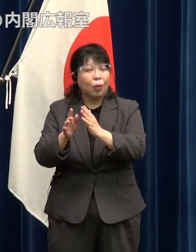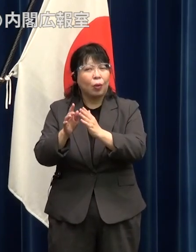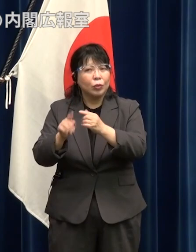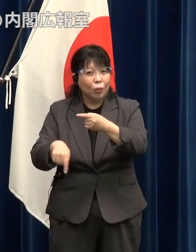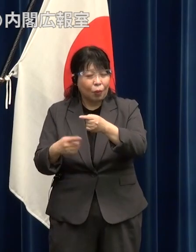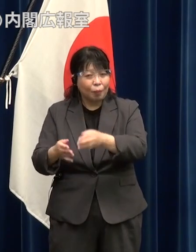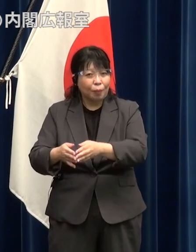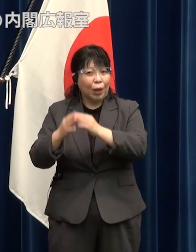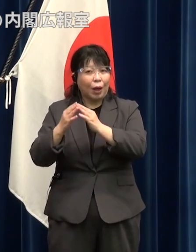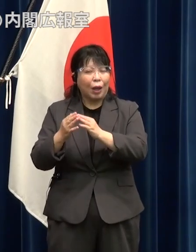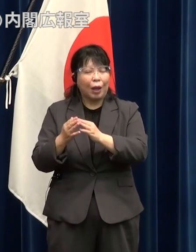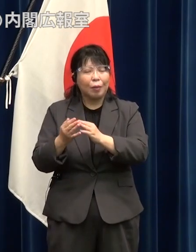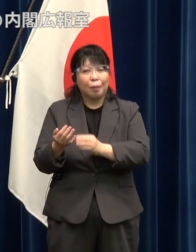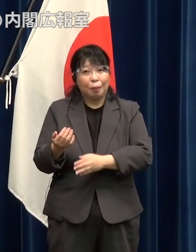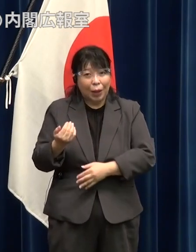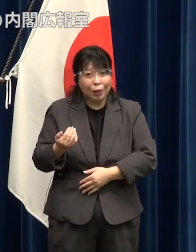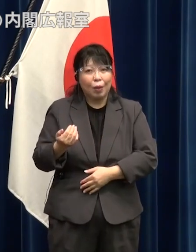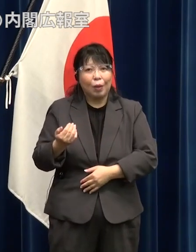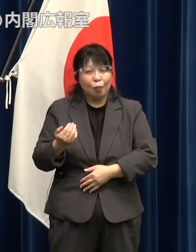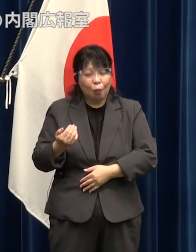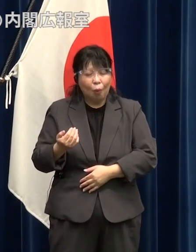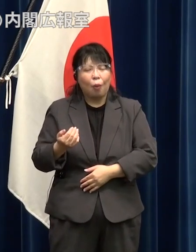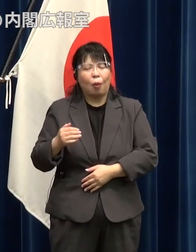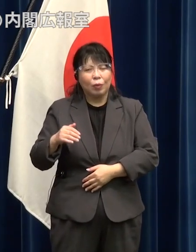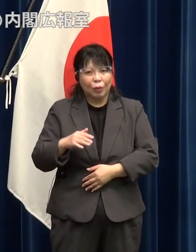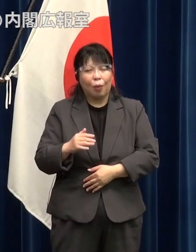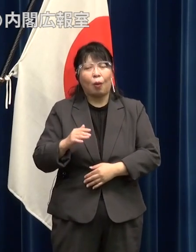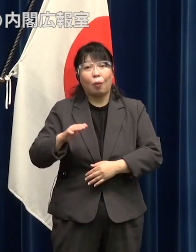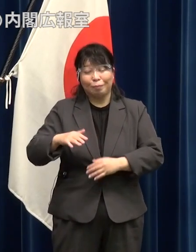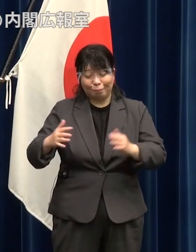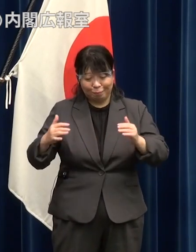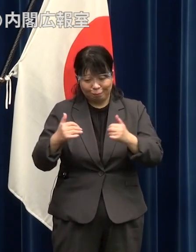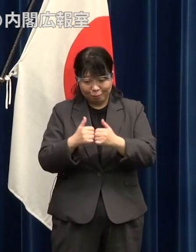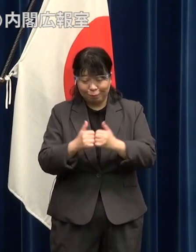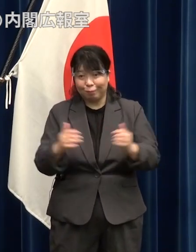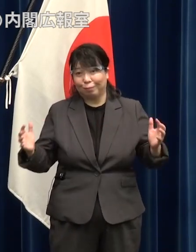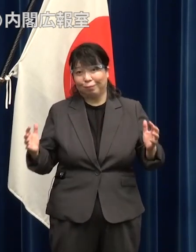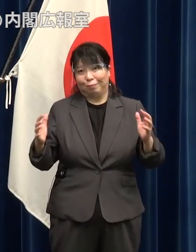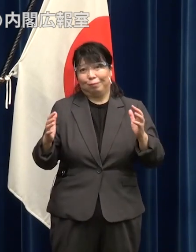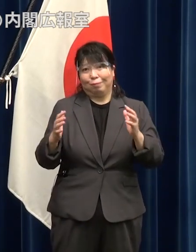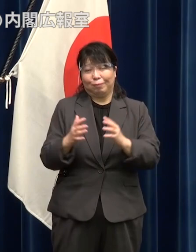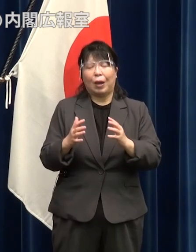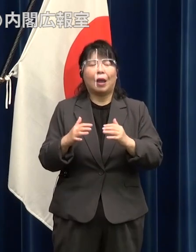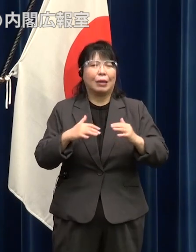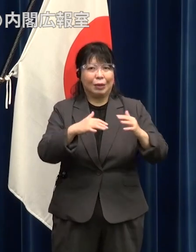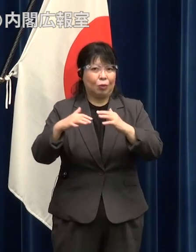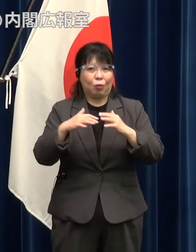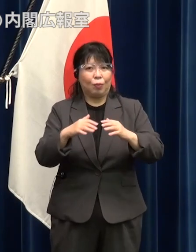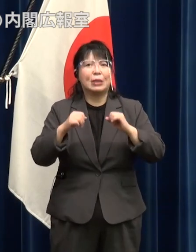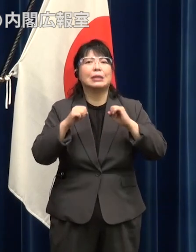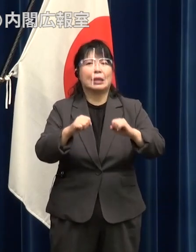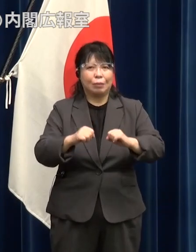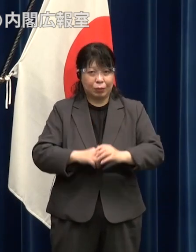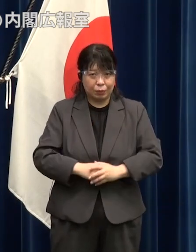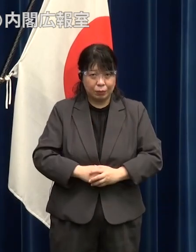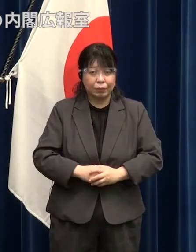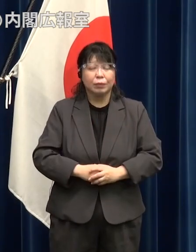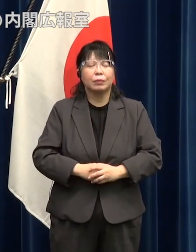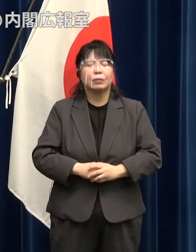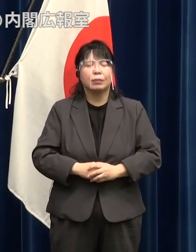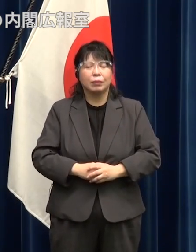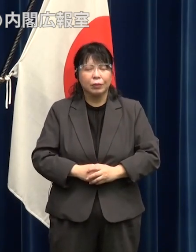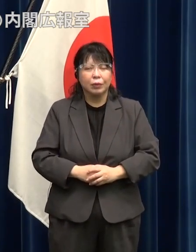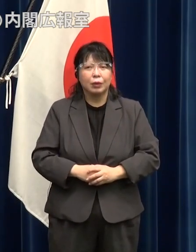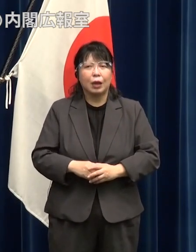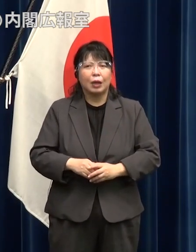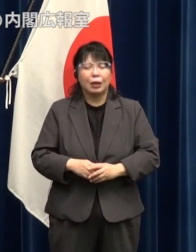障構築会議において議論を進めているところですが、必要な政策の中身しっかり議